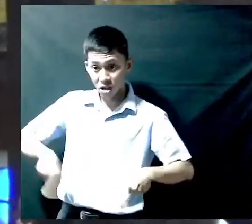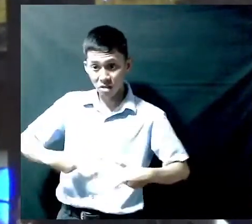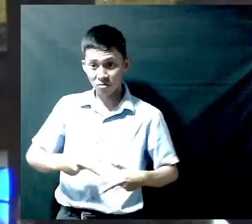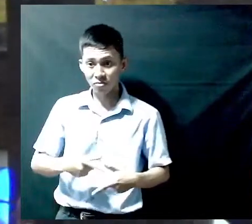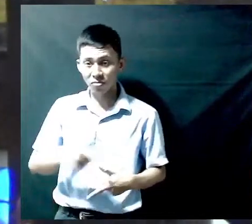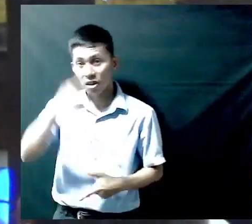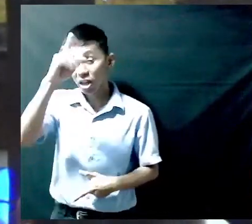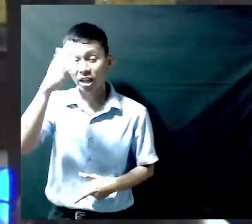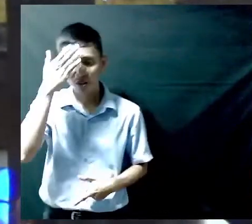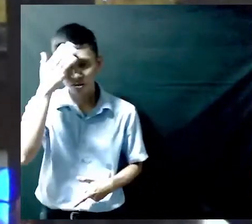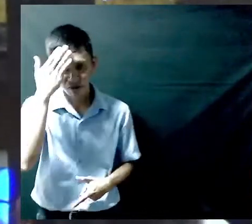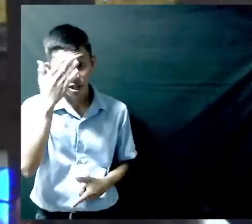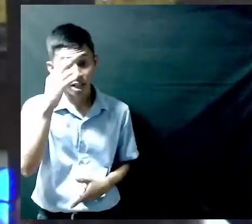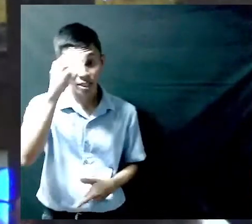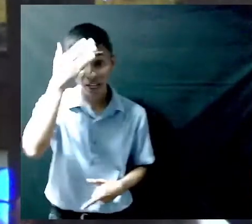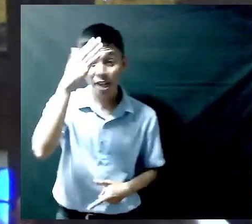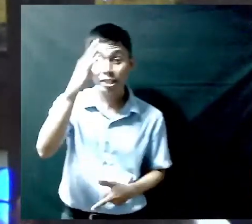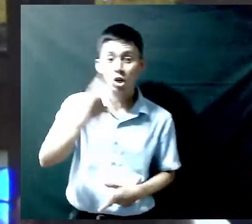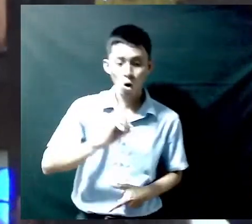Bakit po? Bigyan ko kayo limbawa.